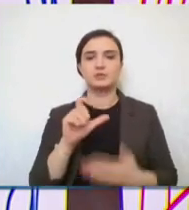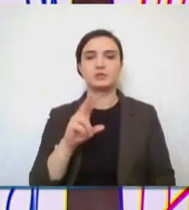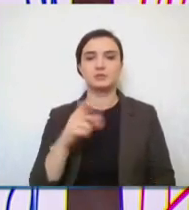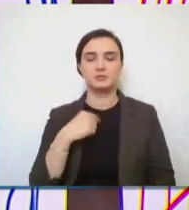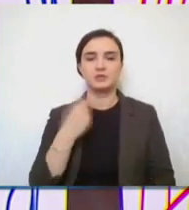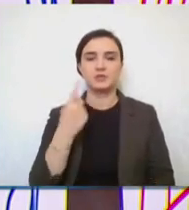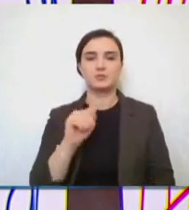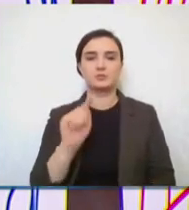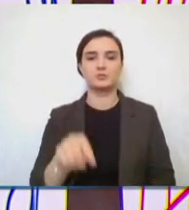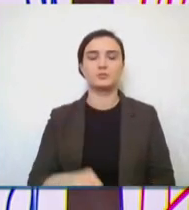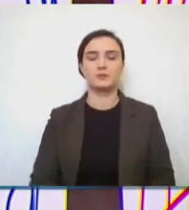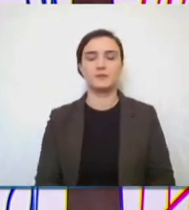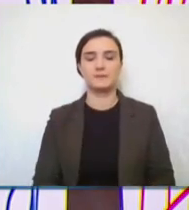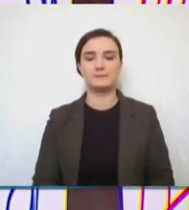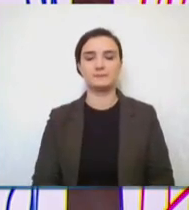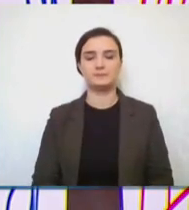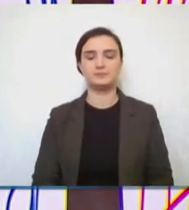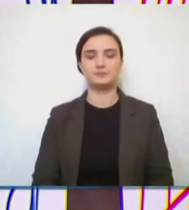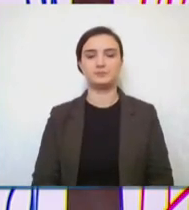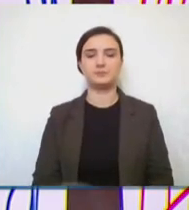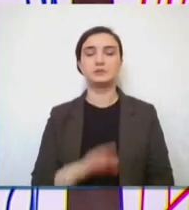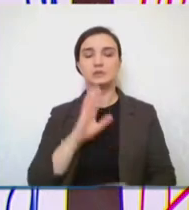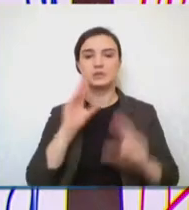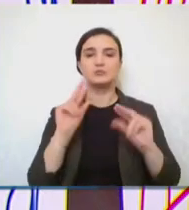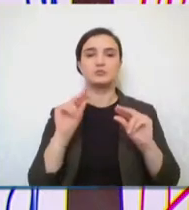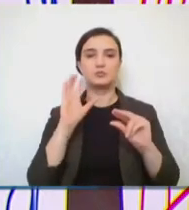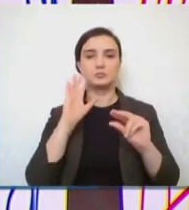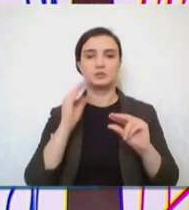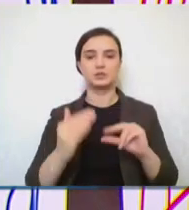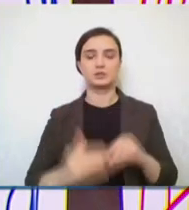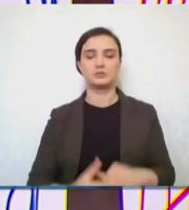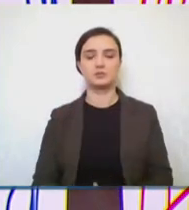ისე. დილამშვიდობისა გისმენთ.